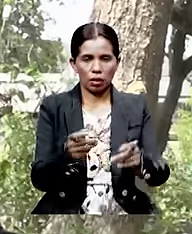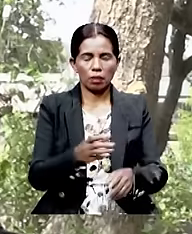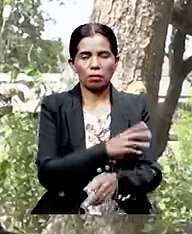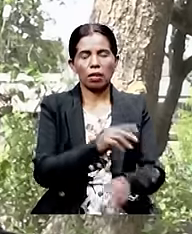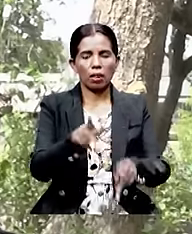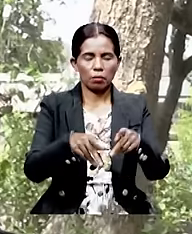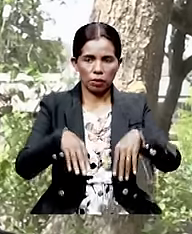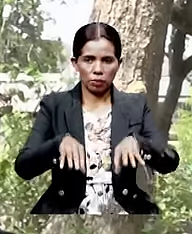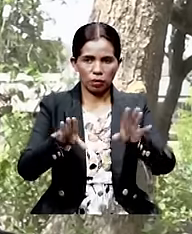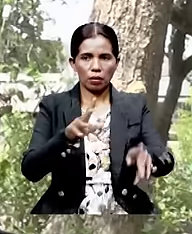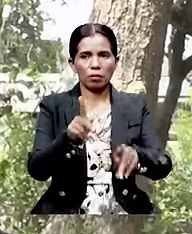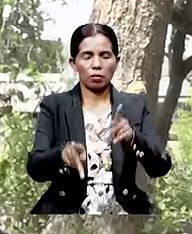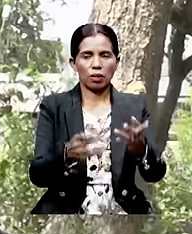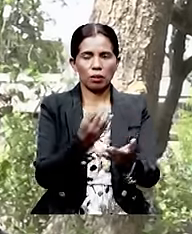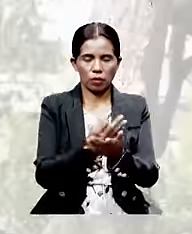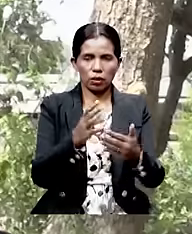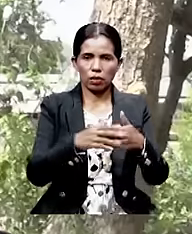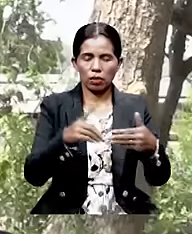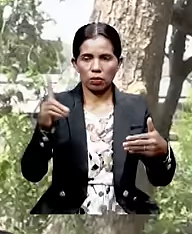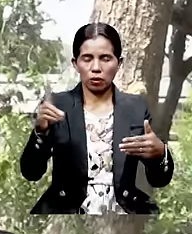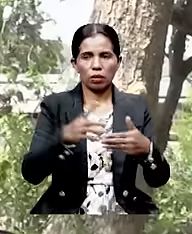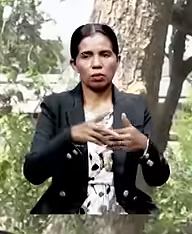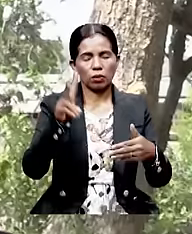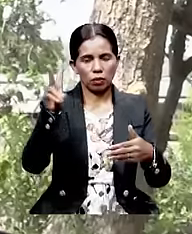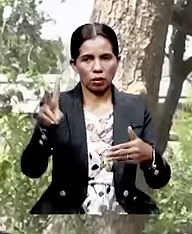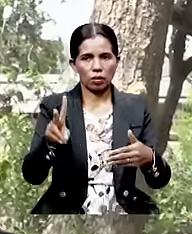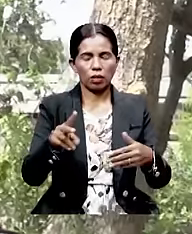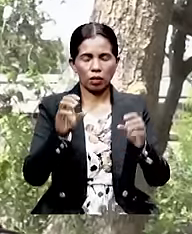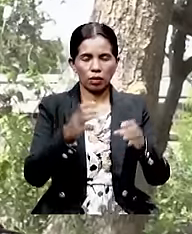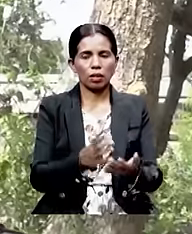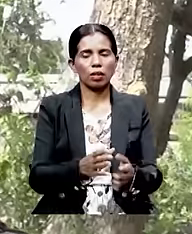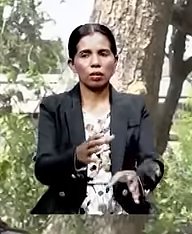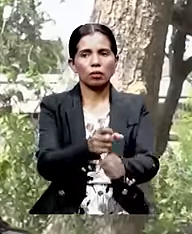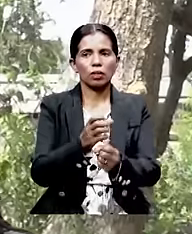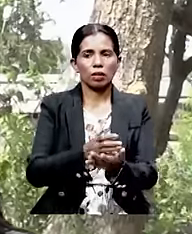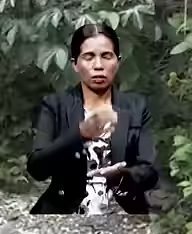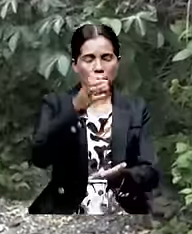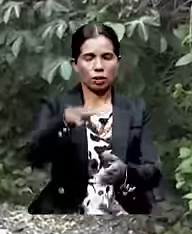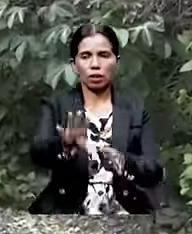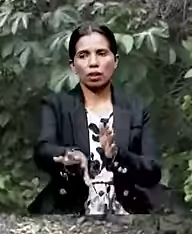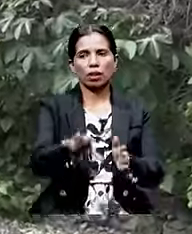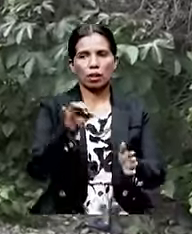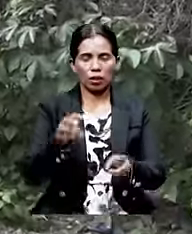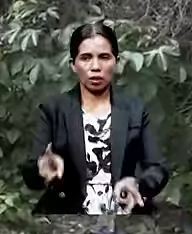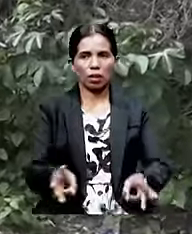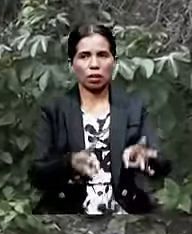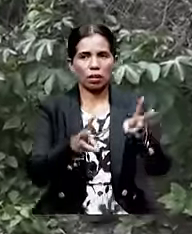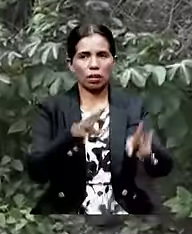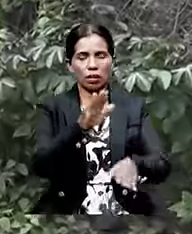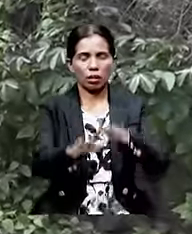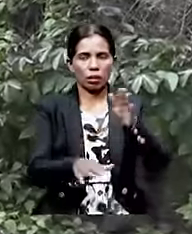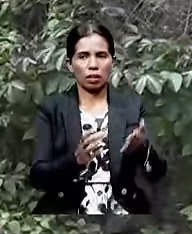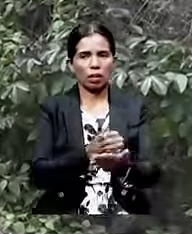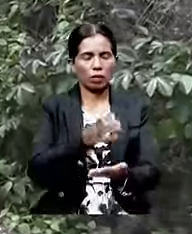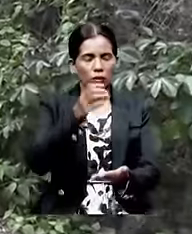atun heta ne tek lukur ki kuanda $7 $2 dolar ni hili akua akuan dal rumun ia lau dal dalau ne ni lau dikit akua lah ni